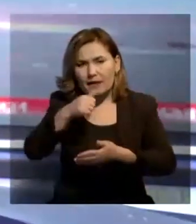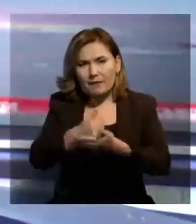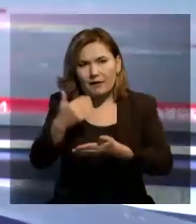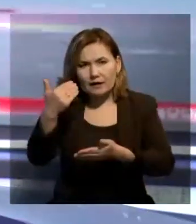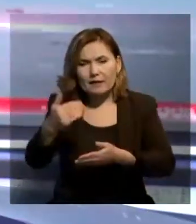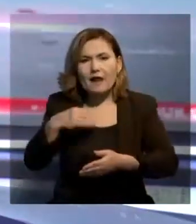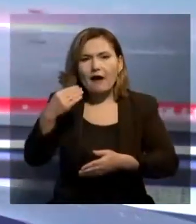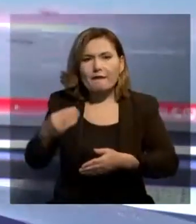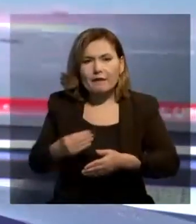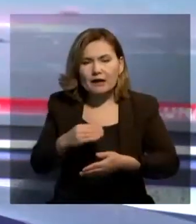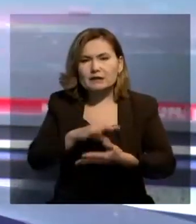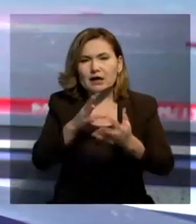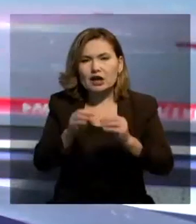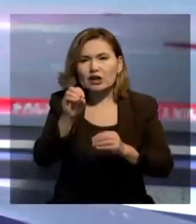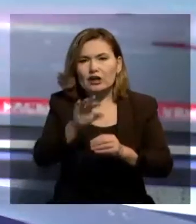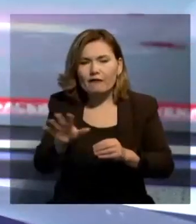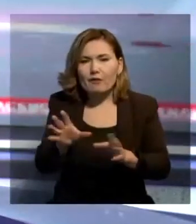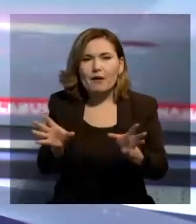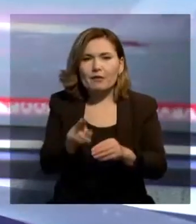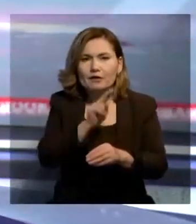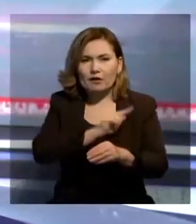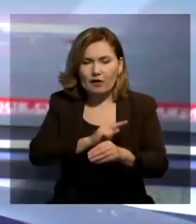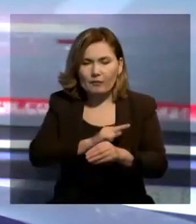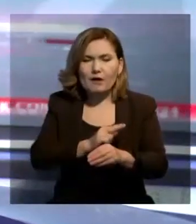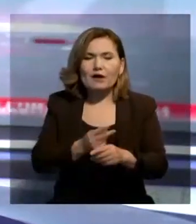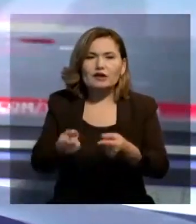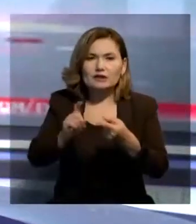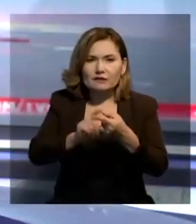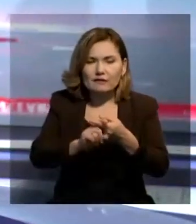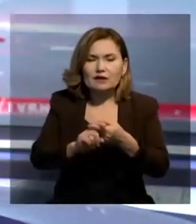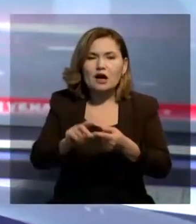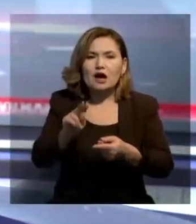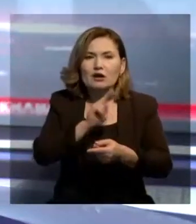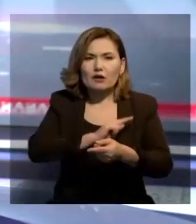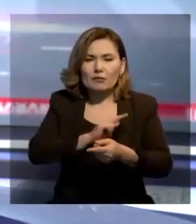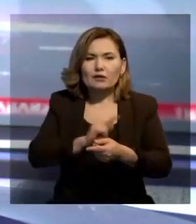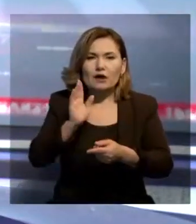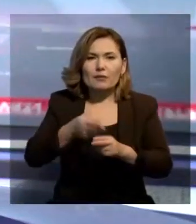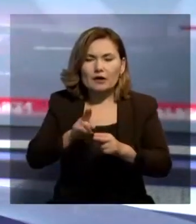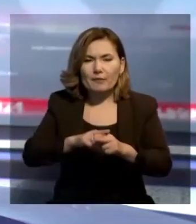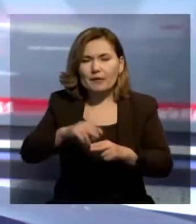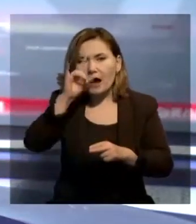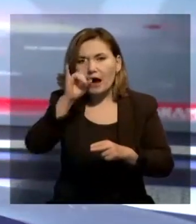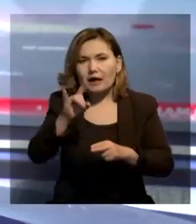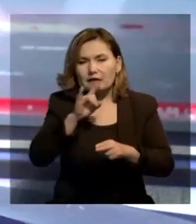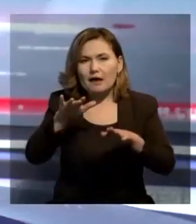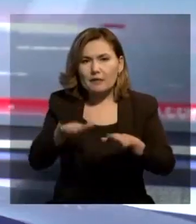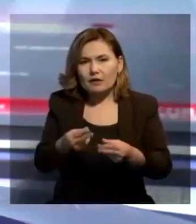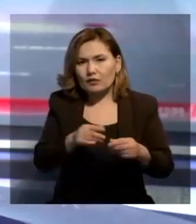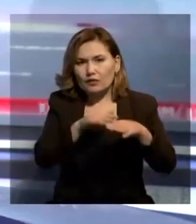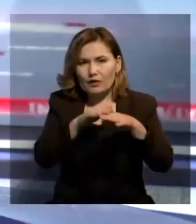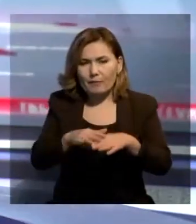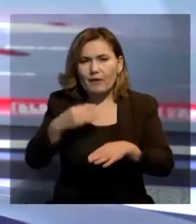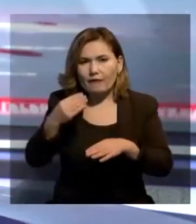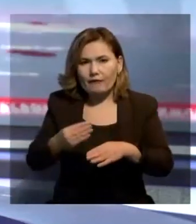жалпы Еуропамен арадағы қарым-қатынаста нығайтатынын айтты. Сосын осы елдің дәулетті тобын Қазақстанға инвестиция құюға шақырды.